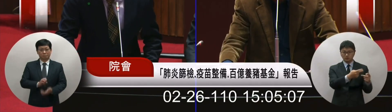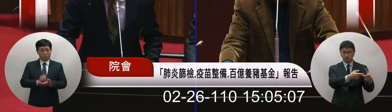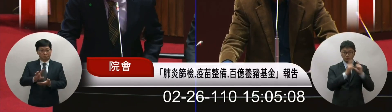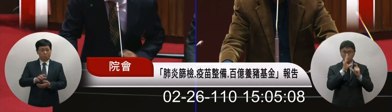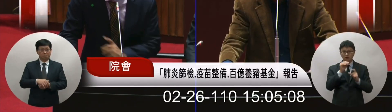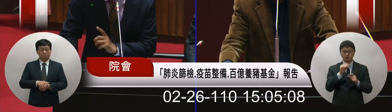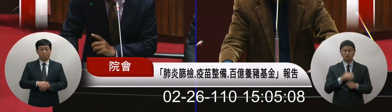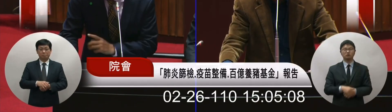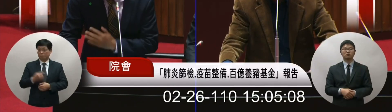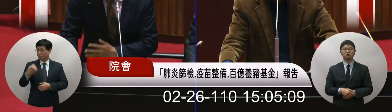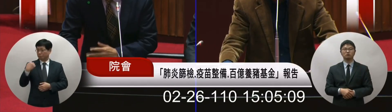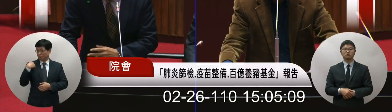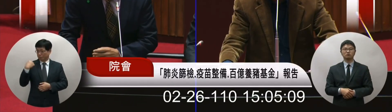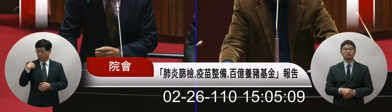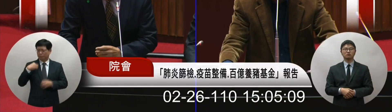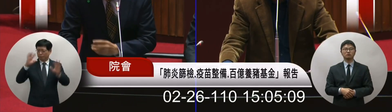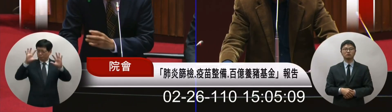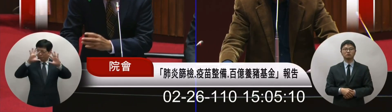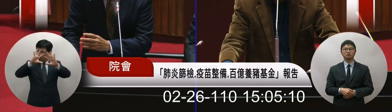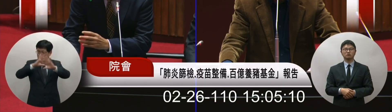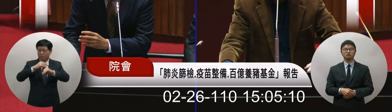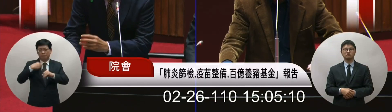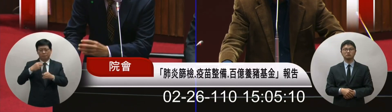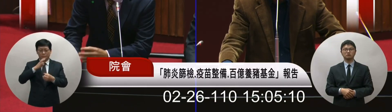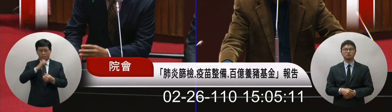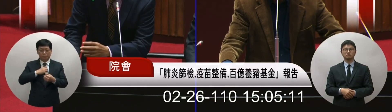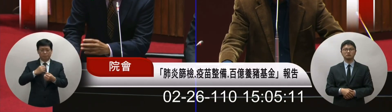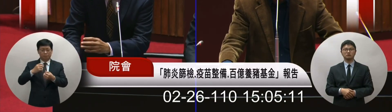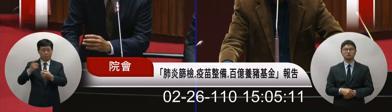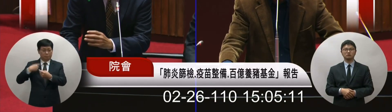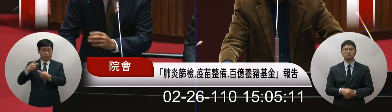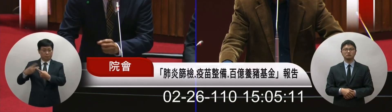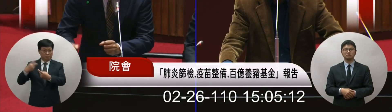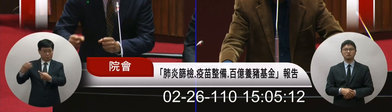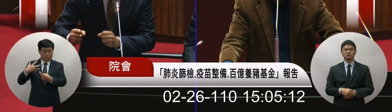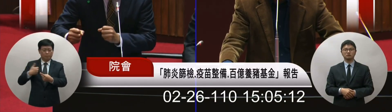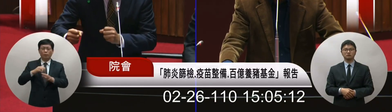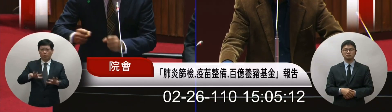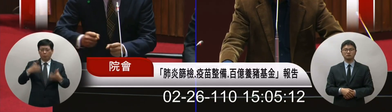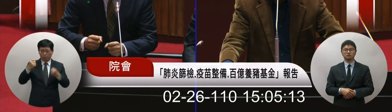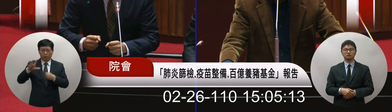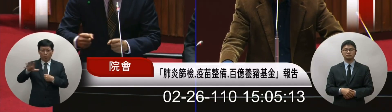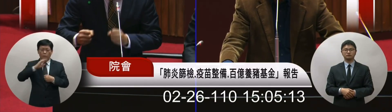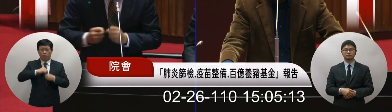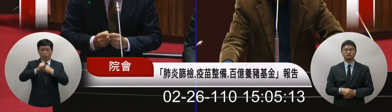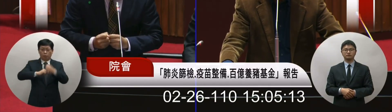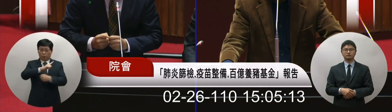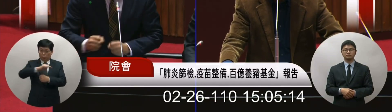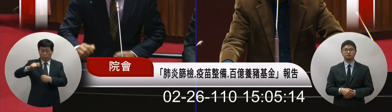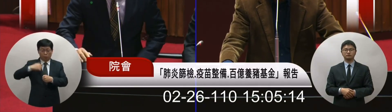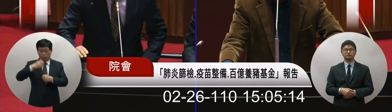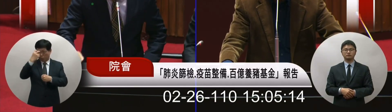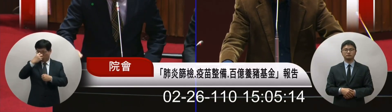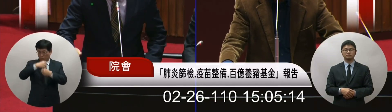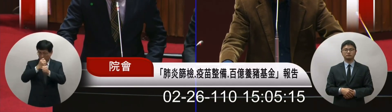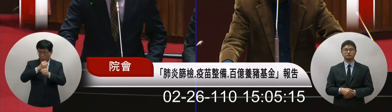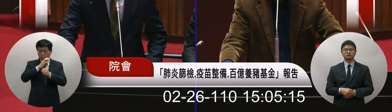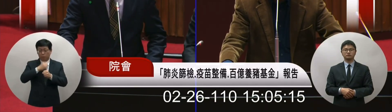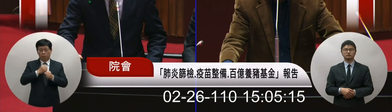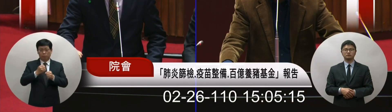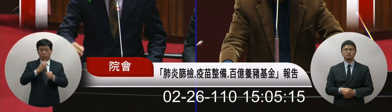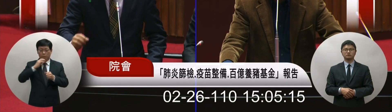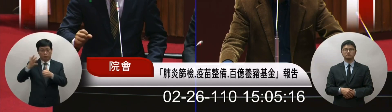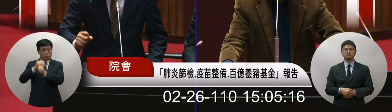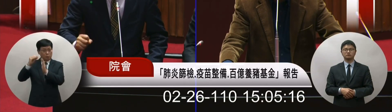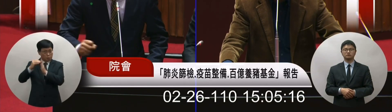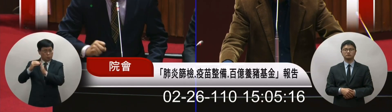告。我昨天傍晚才收到对方，我们都有一个动植物防检疫的管道，对方的海关总局